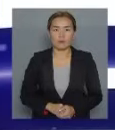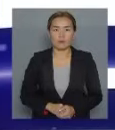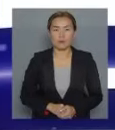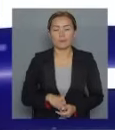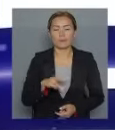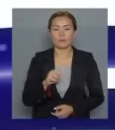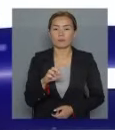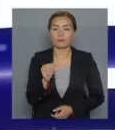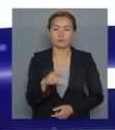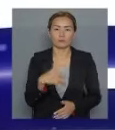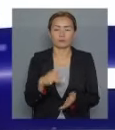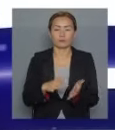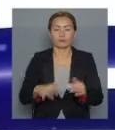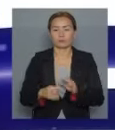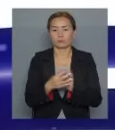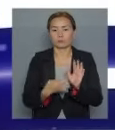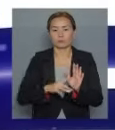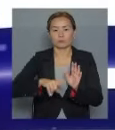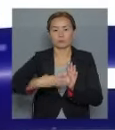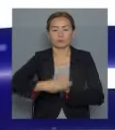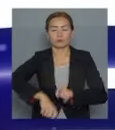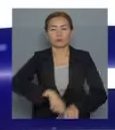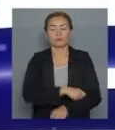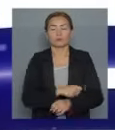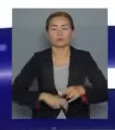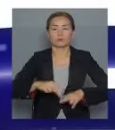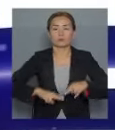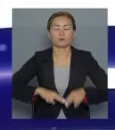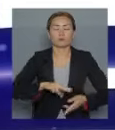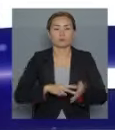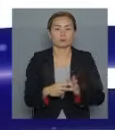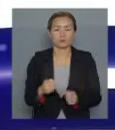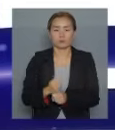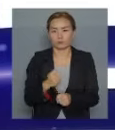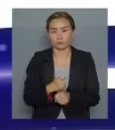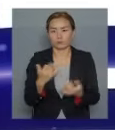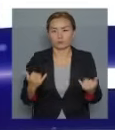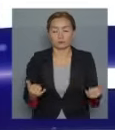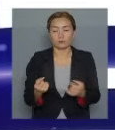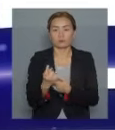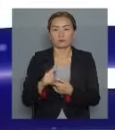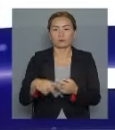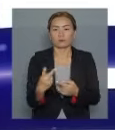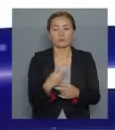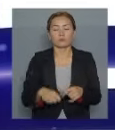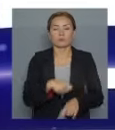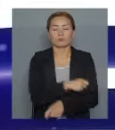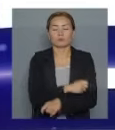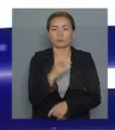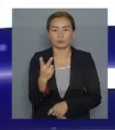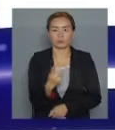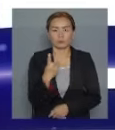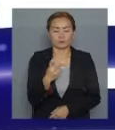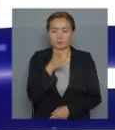Биыл Махамбет ауданының орталығында 19,4 шақырым жол құрылысын салуға жоба жасақталған. Бүгінде 11,2 шақырымды құрайтын